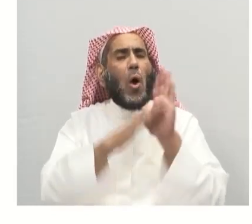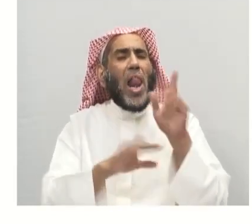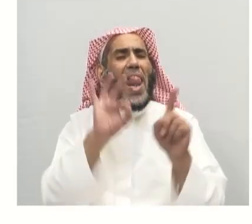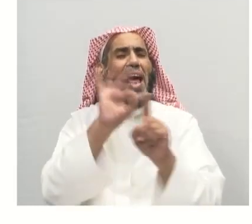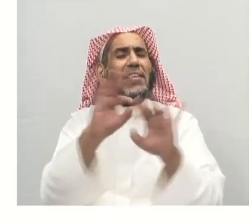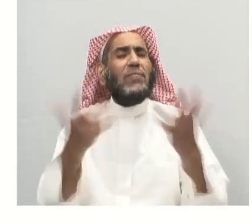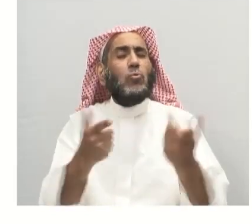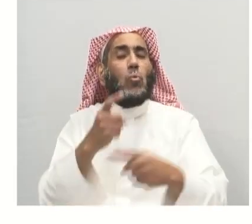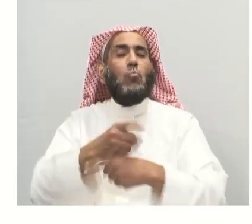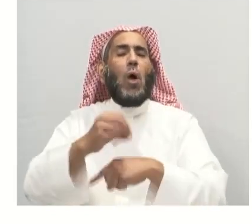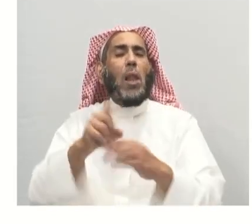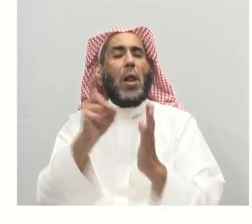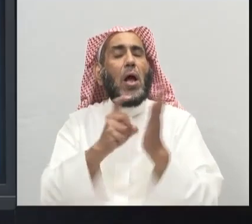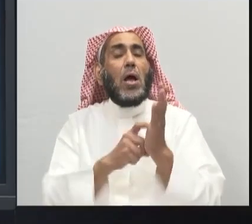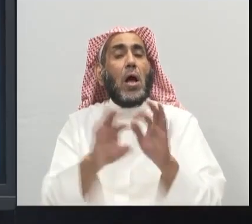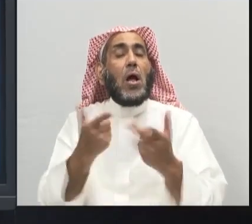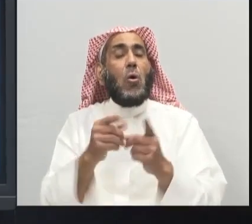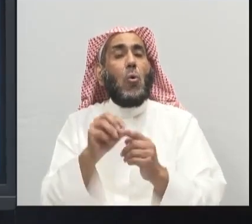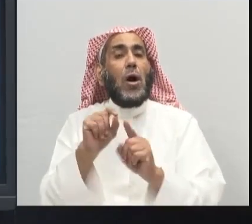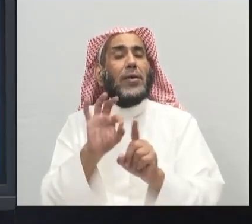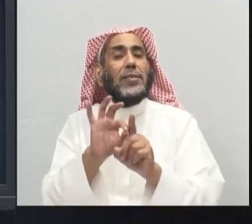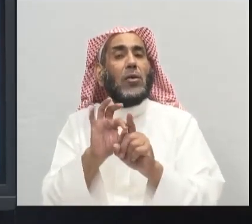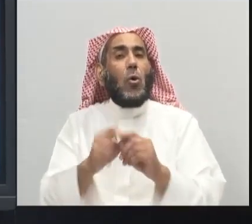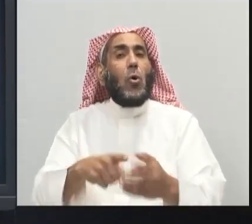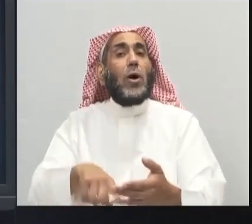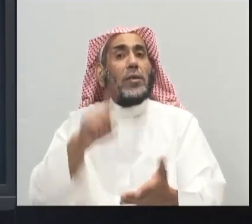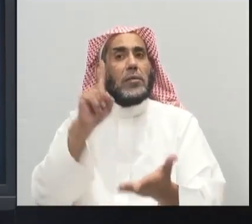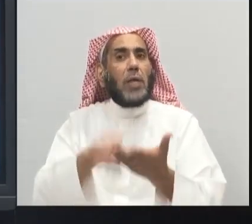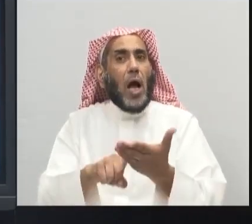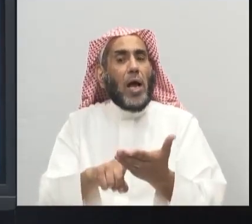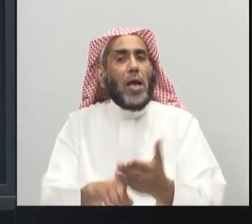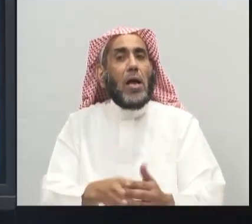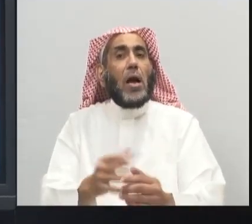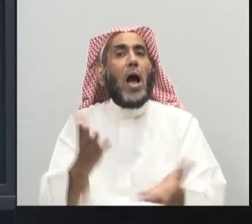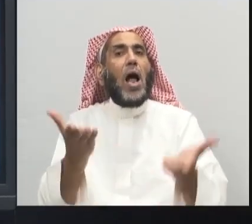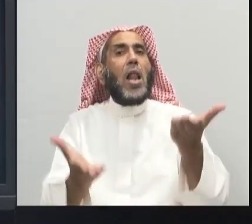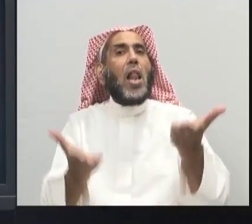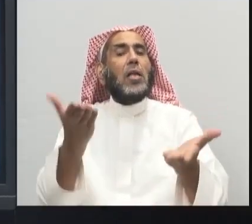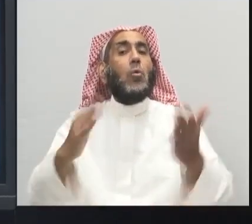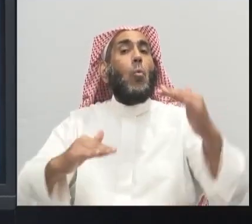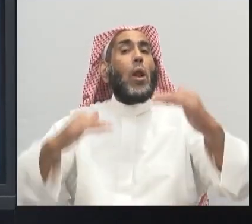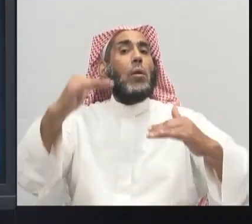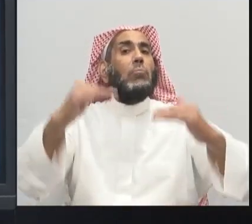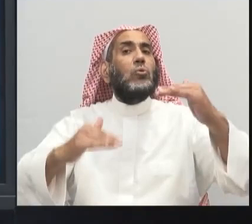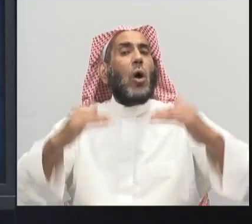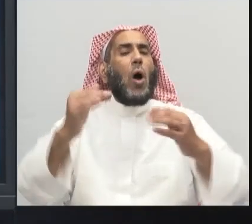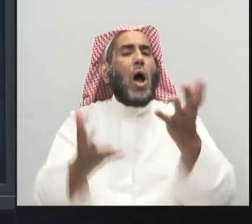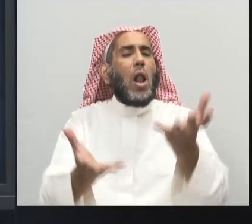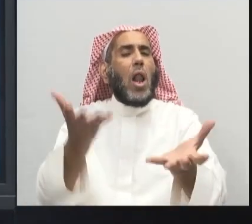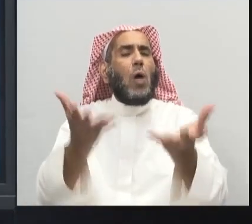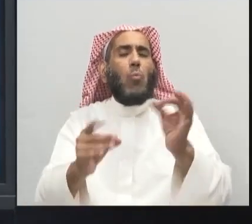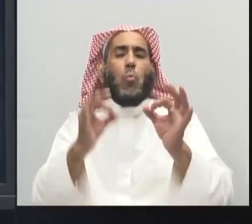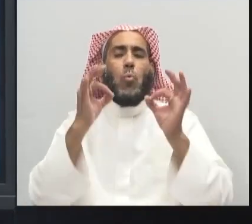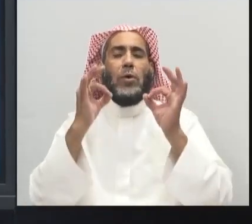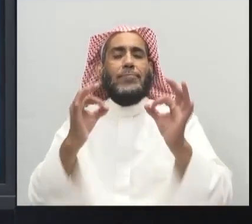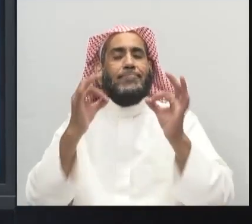وهذه الانظمه هي الغايه من ذلك هو تحقيق العدل وكذلك المساواه فتحقيق العدل والمساواه